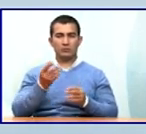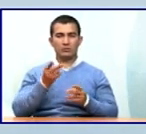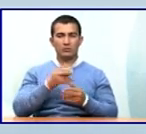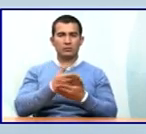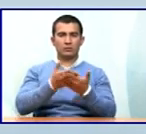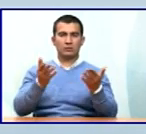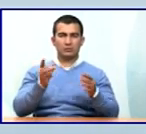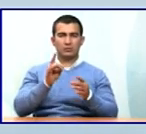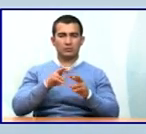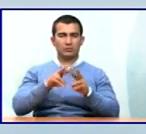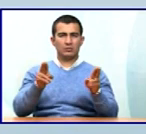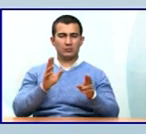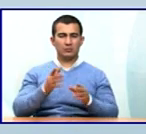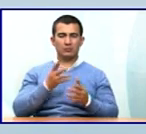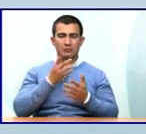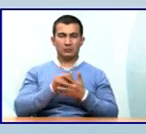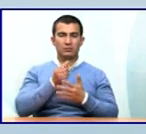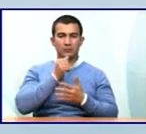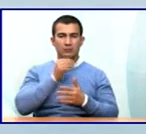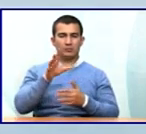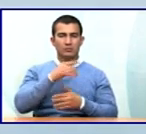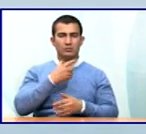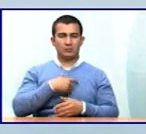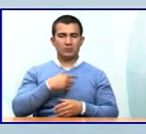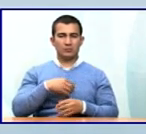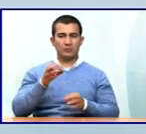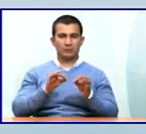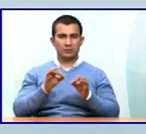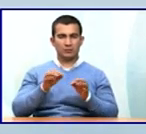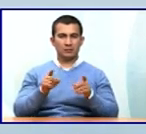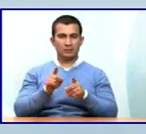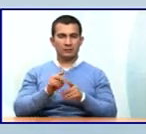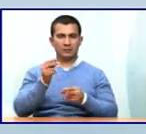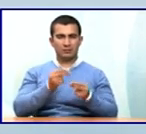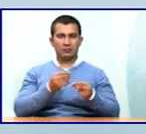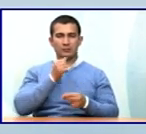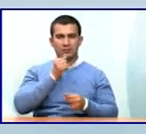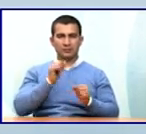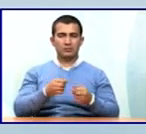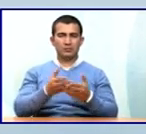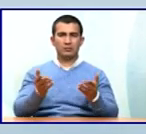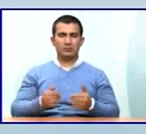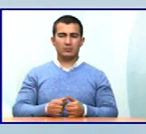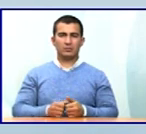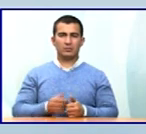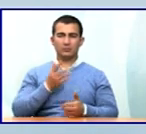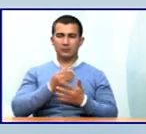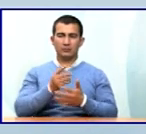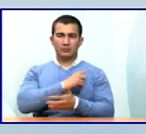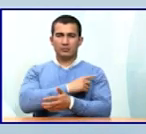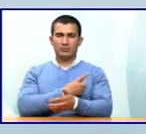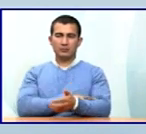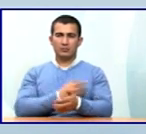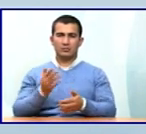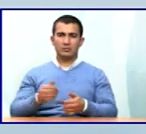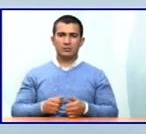yo'nalgan. Buni sxematik ravishda biz nuqta bilan belgilaymiz. Demak, kuch